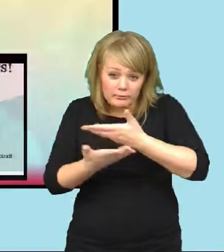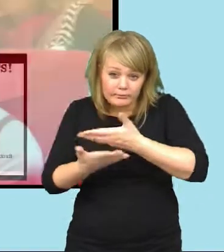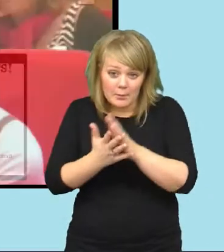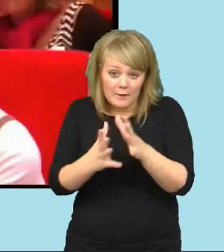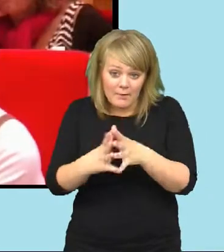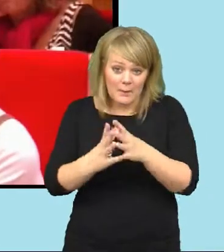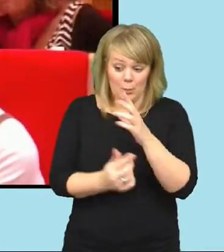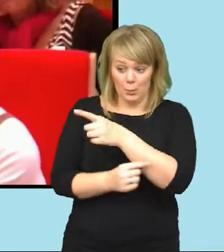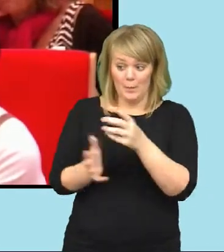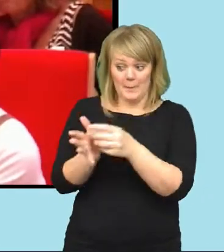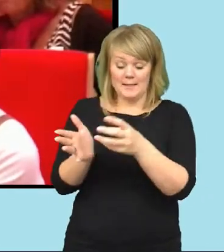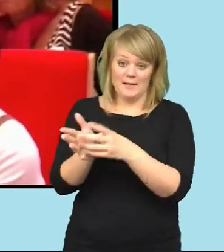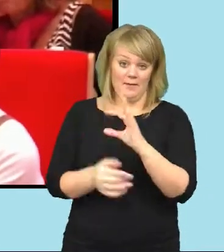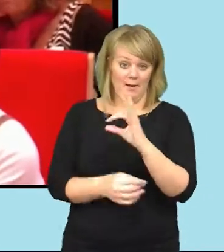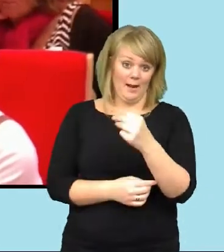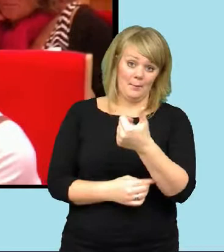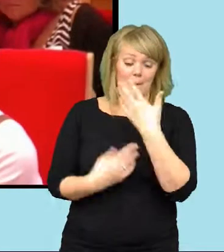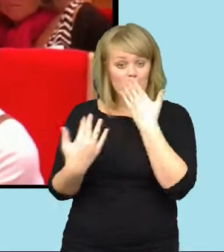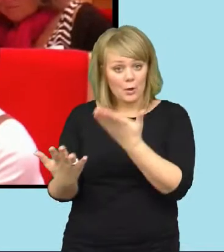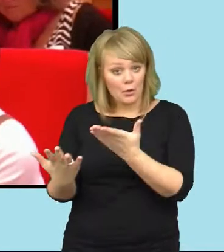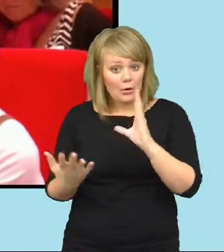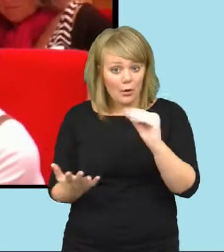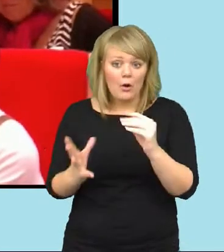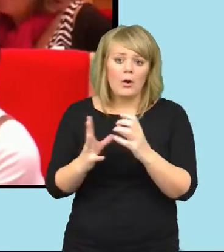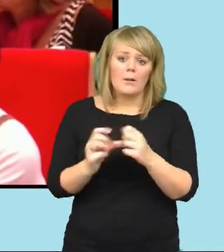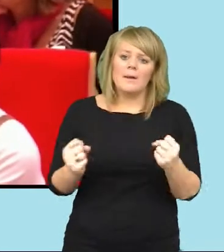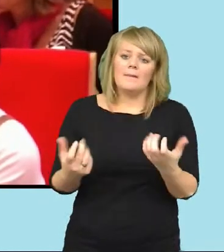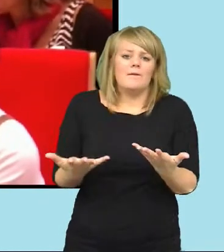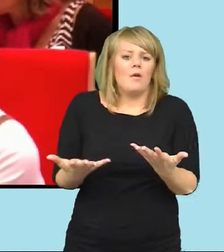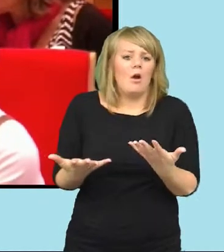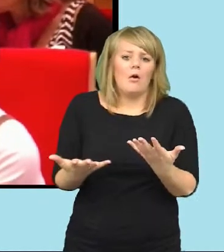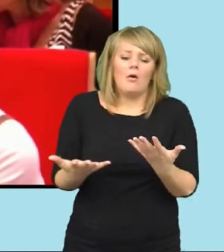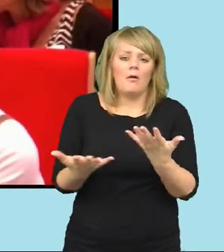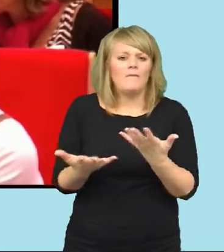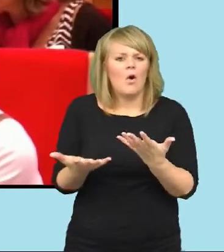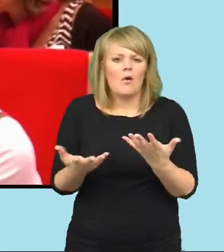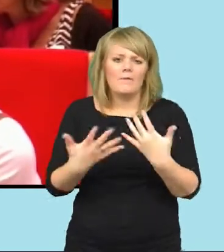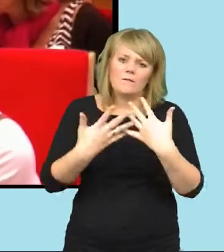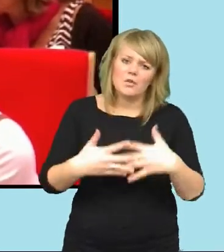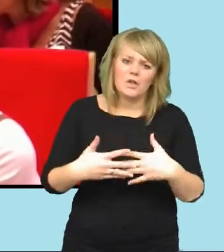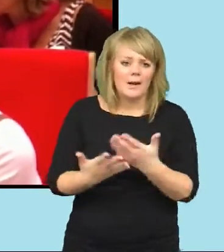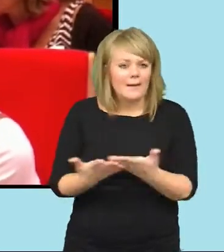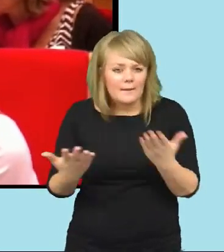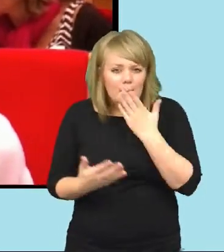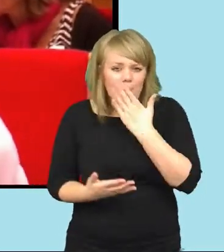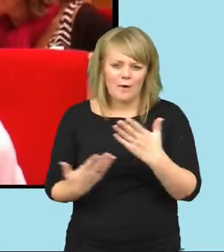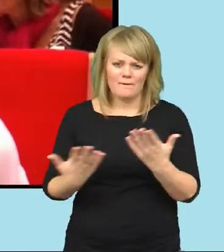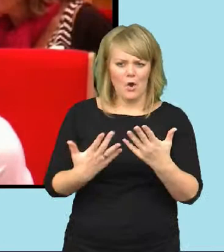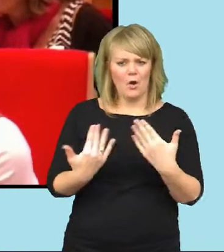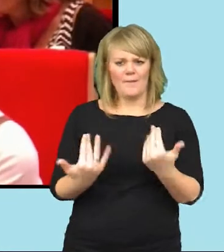är med habiliteringen. Men vad finns det för fallgropar? Vad är det som är värst med oss?